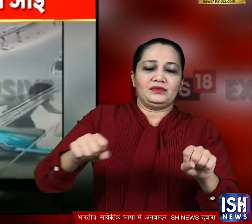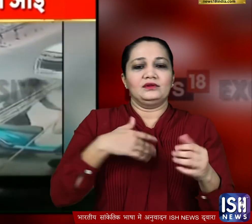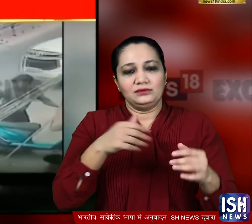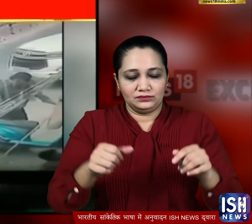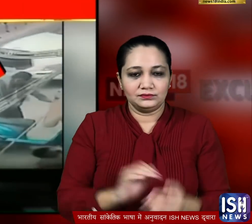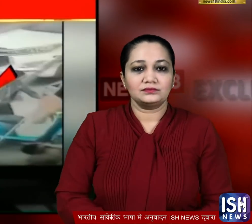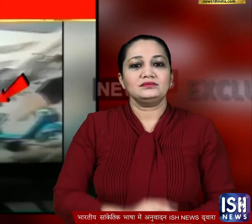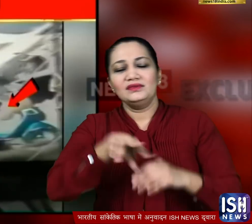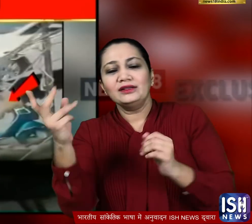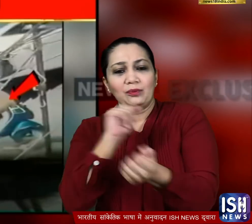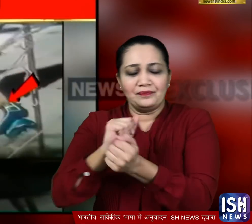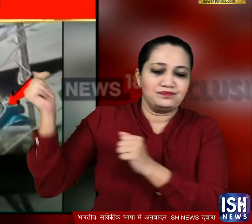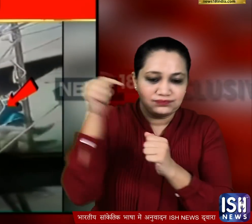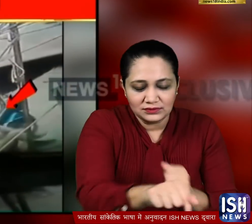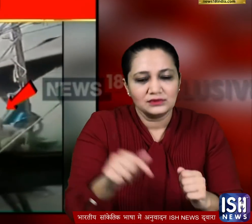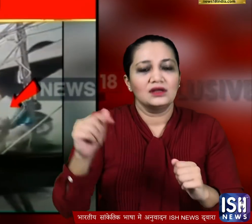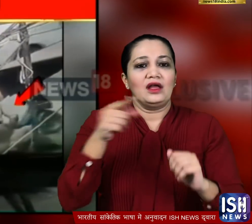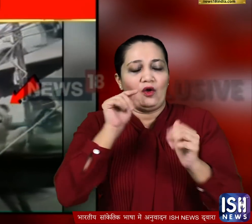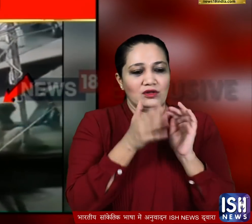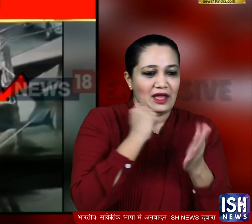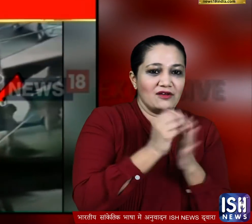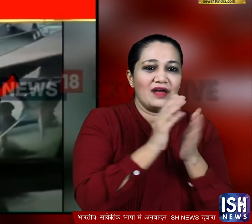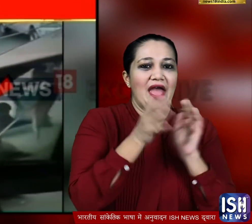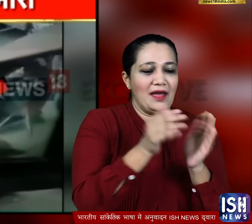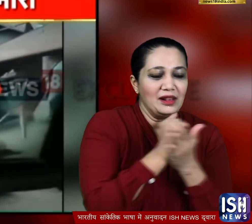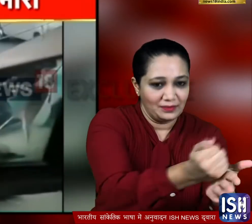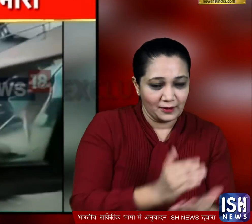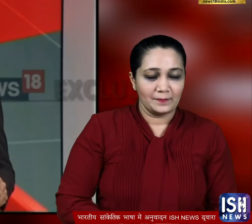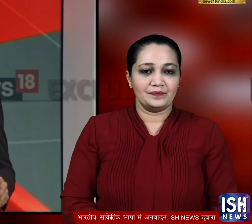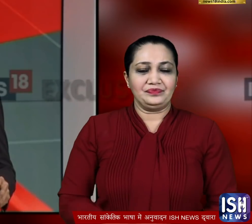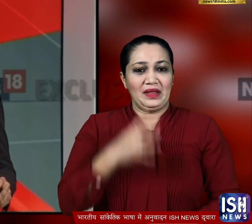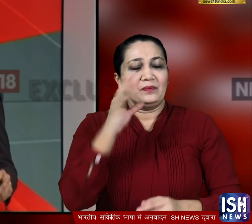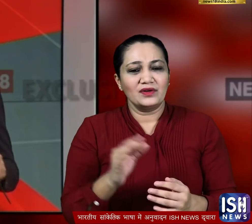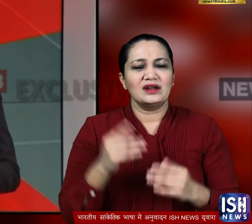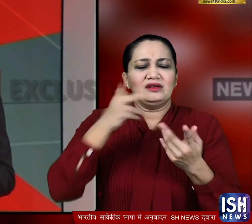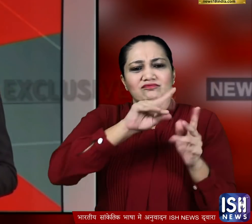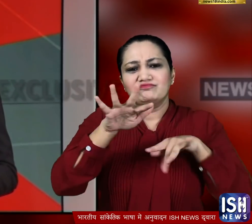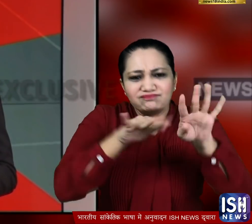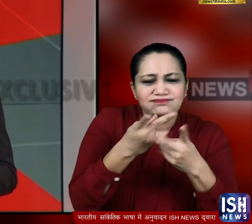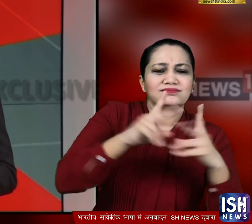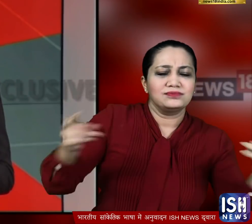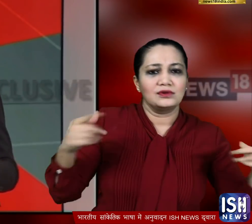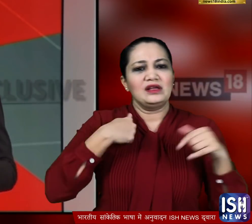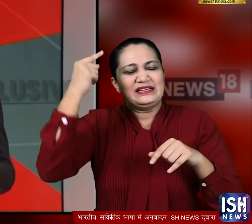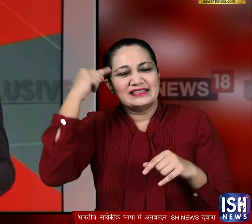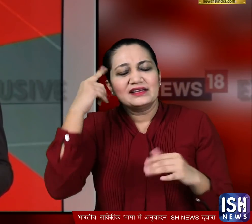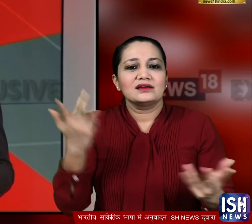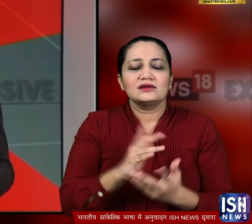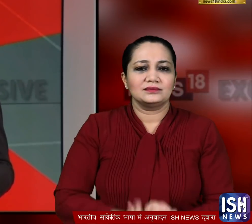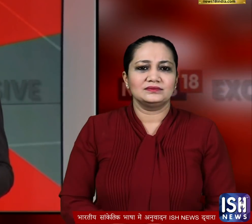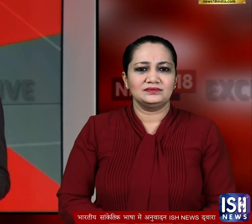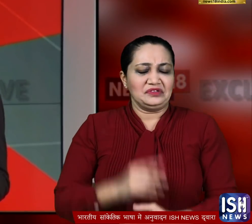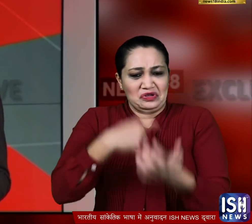उठाया। इस बीच एक दूसरा पुलिस वाला वहां पहुंचा और अपने साथी का सहारा बना। बात की एक बात है कि हर शहर में हमारी सोच ऐसी है